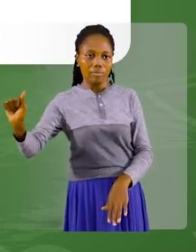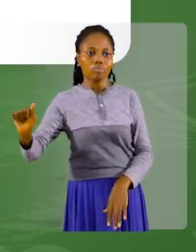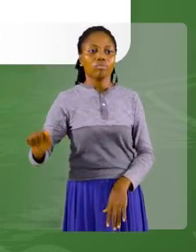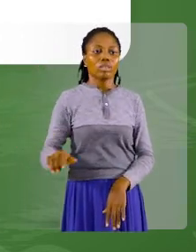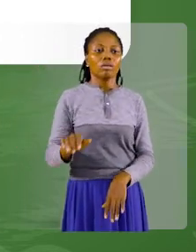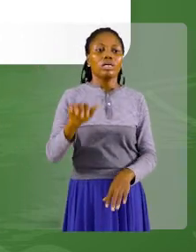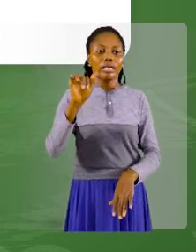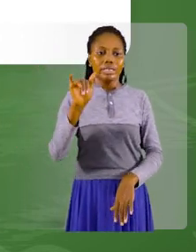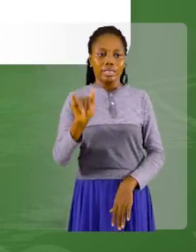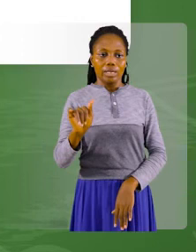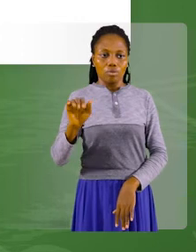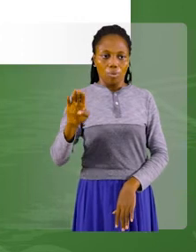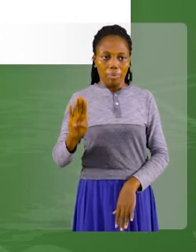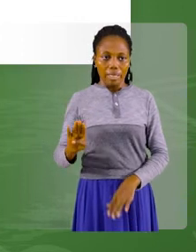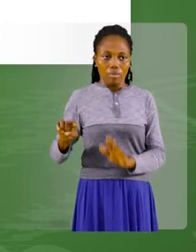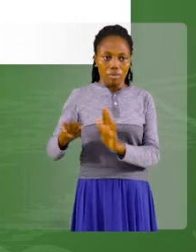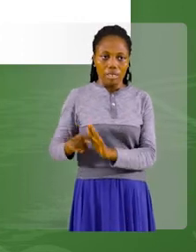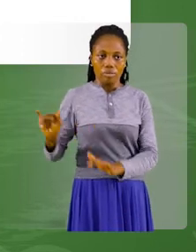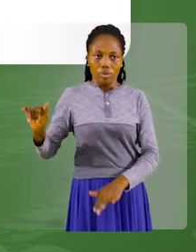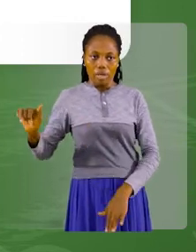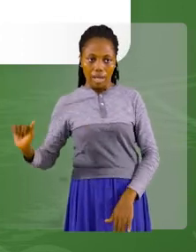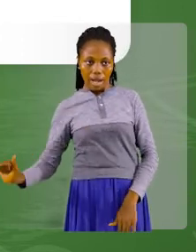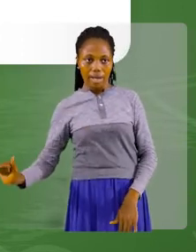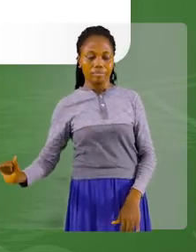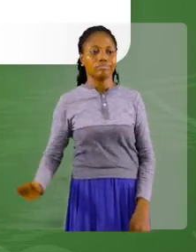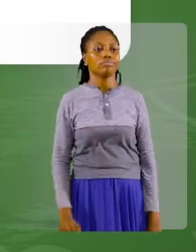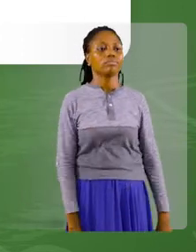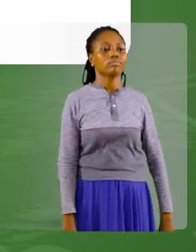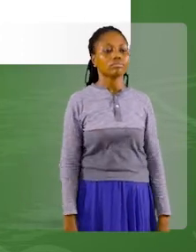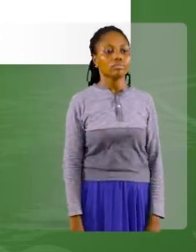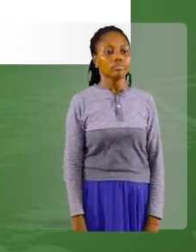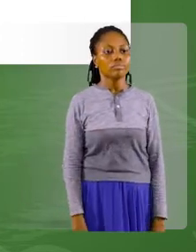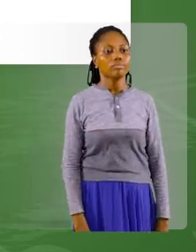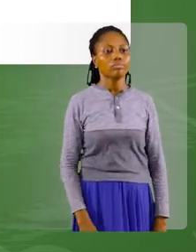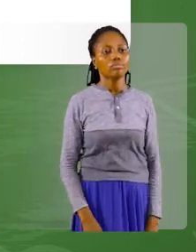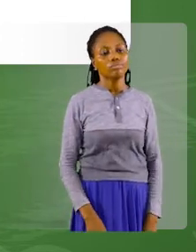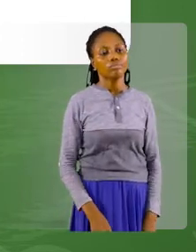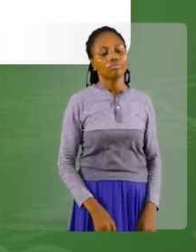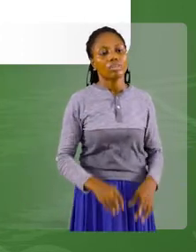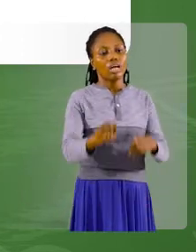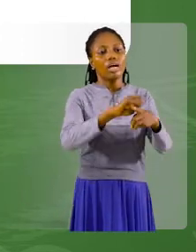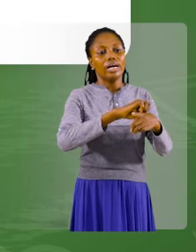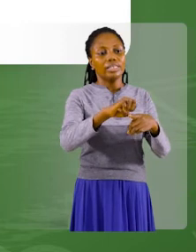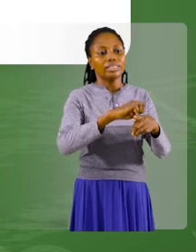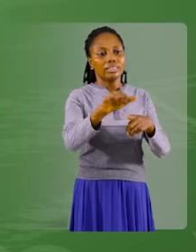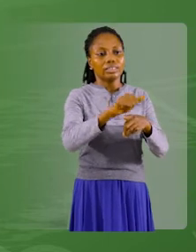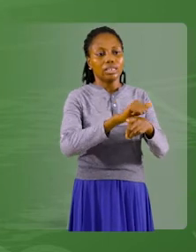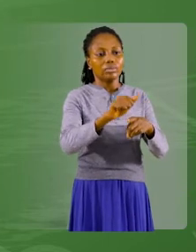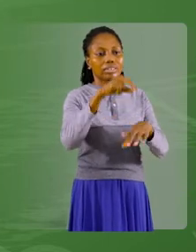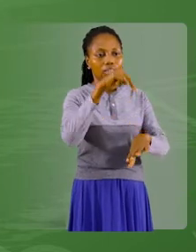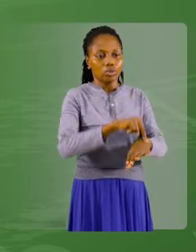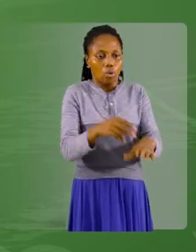A, Y de B moins Y de A. Passons à un exercice d'application.